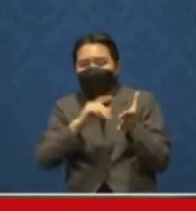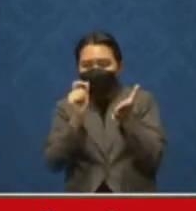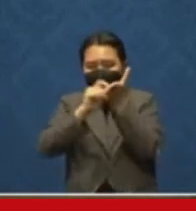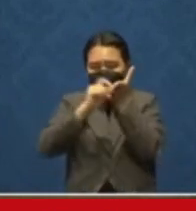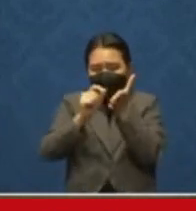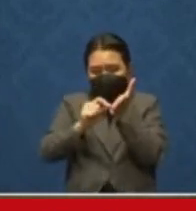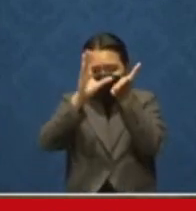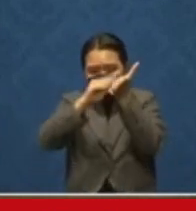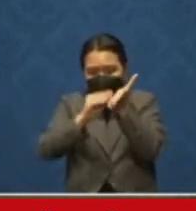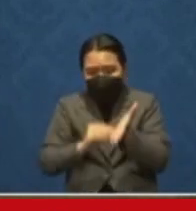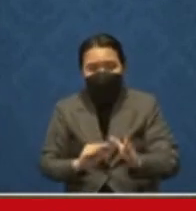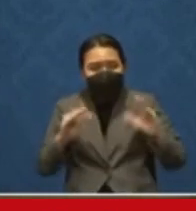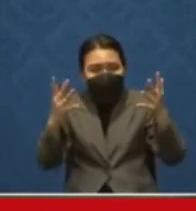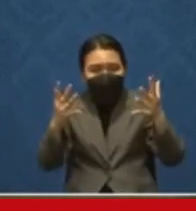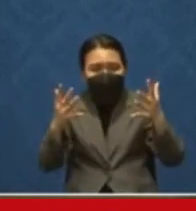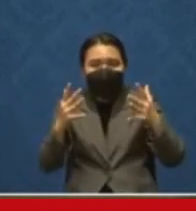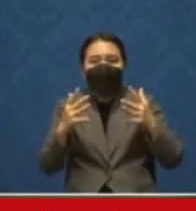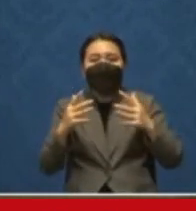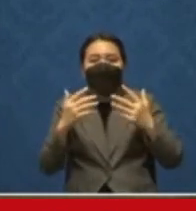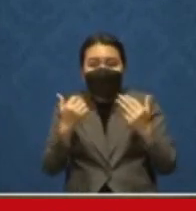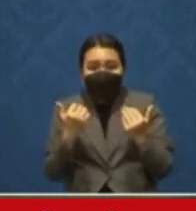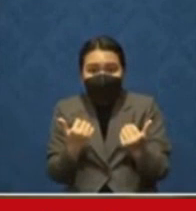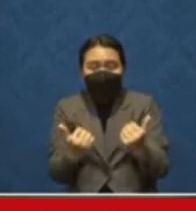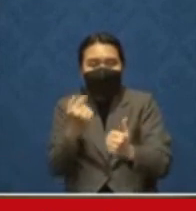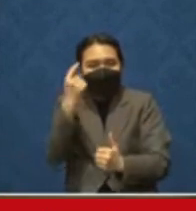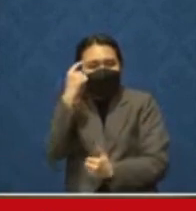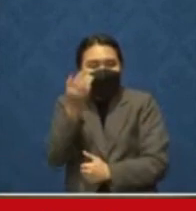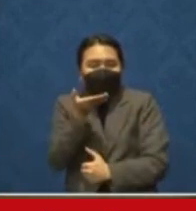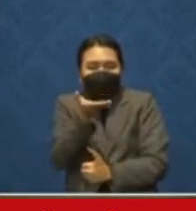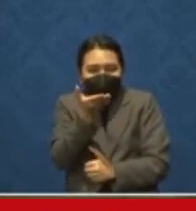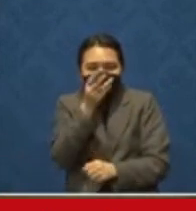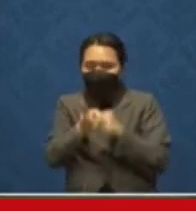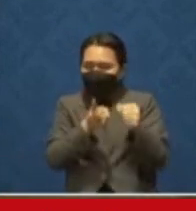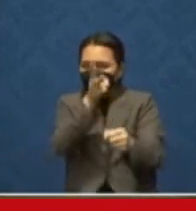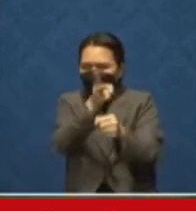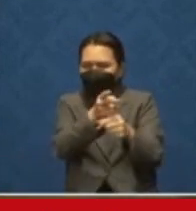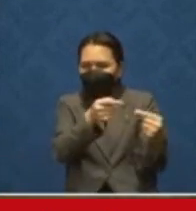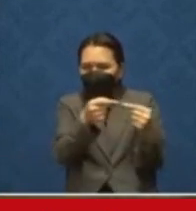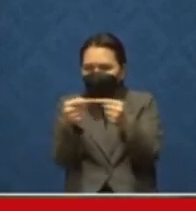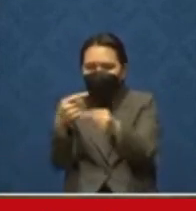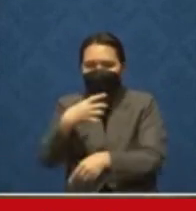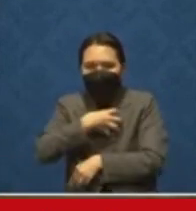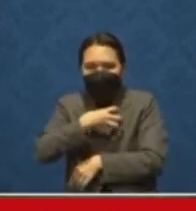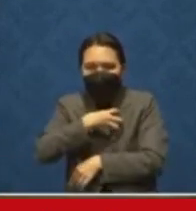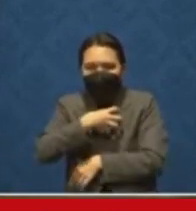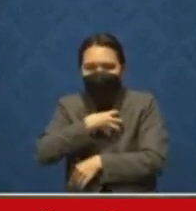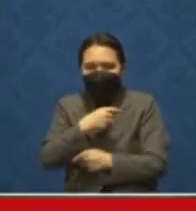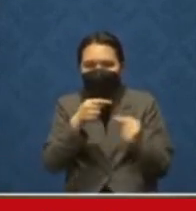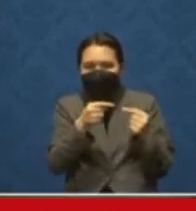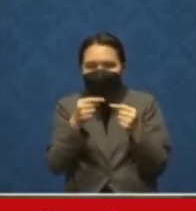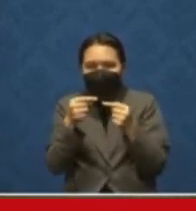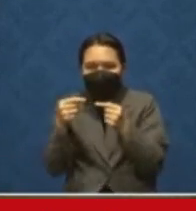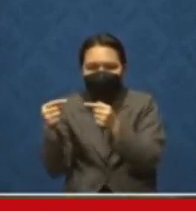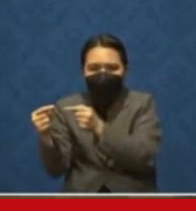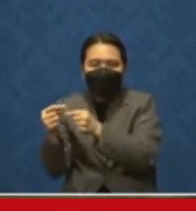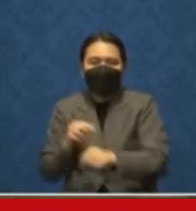มีปาร์ตี้รัฐนนท์ท่านเองนะไม่ได้ดำเนินคนอื่นนะถ้าพวกเราไม่ได้เขียนอะไรหรอกท่าน